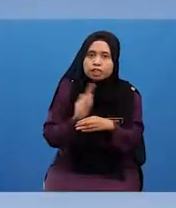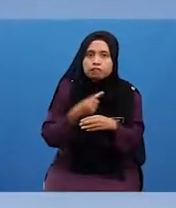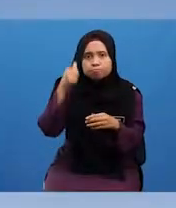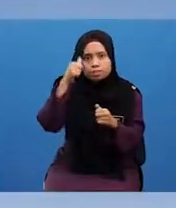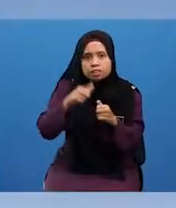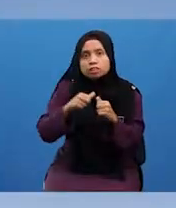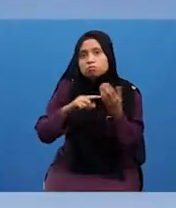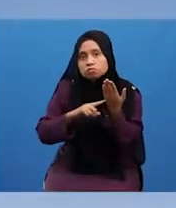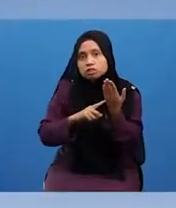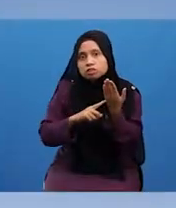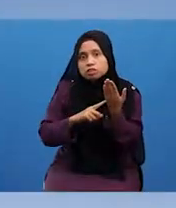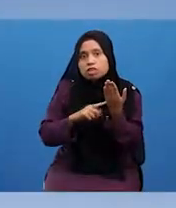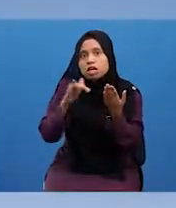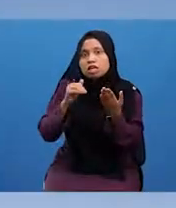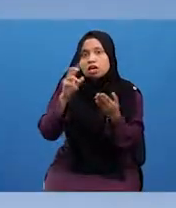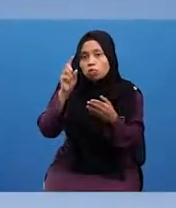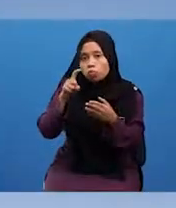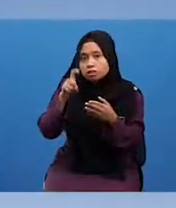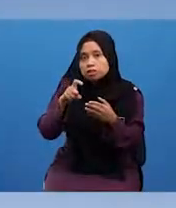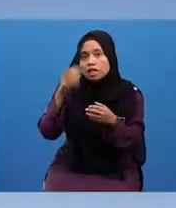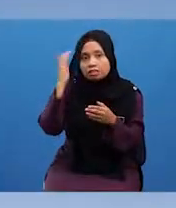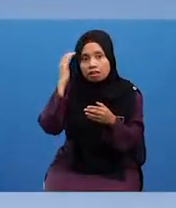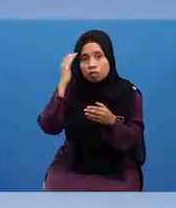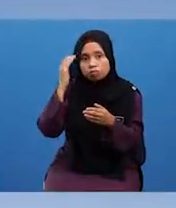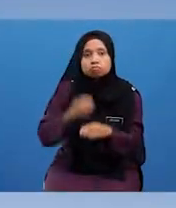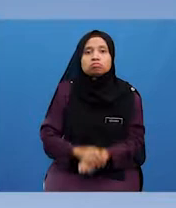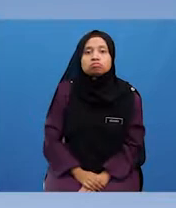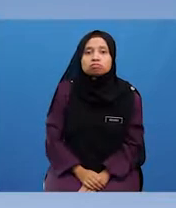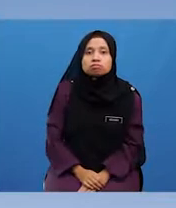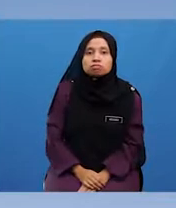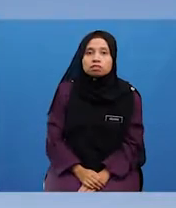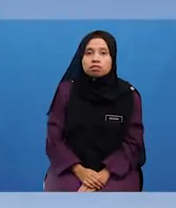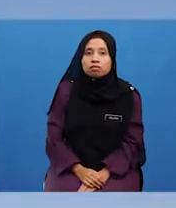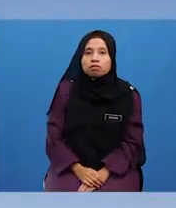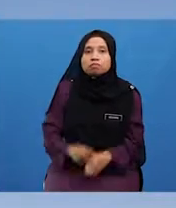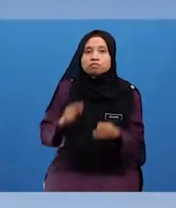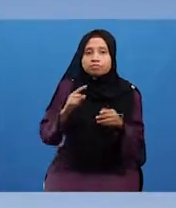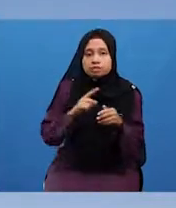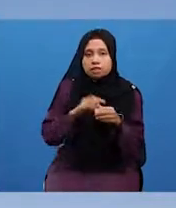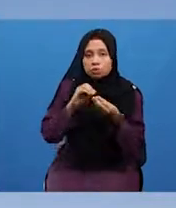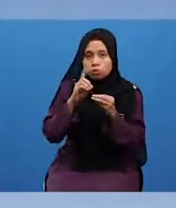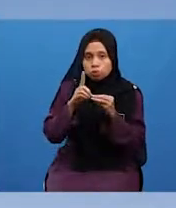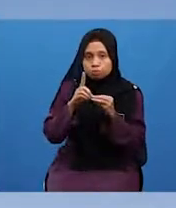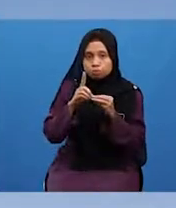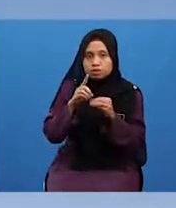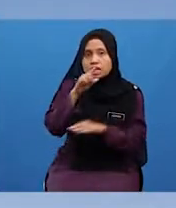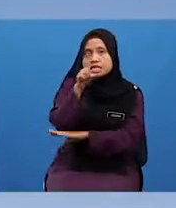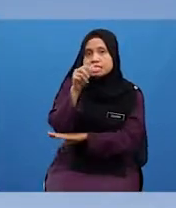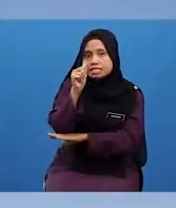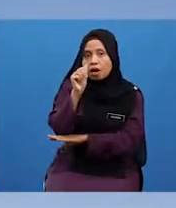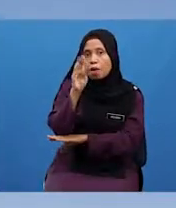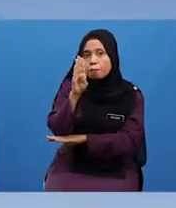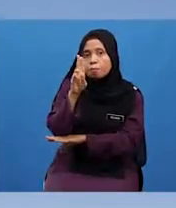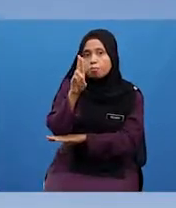yang wajib diketahui dan Nabi yang menerimanya. Zabur diwahyukan kepada Nabi